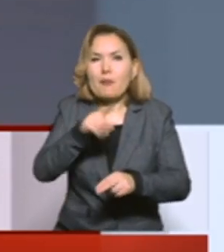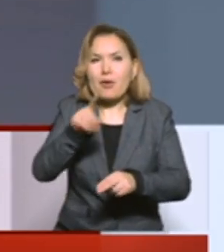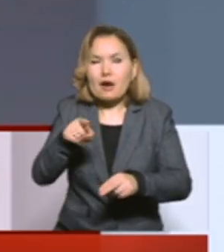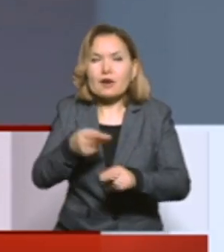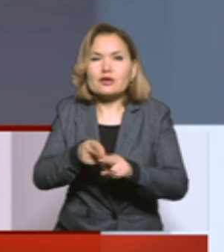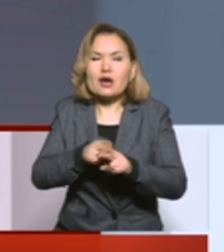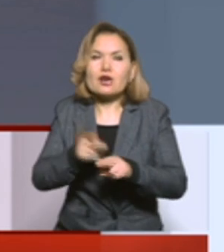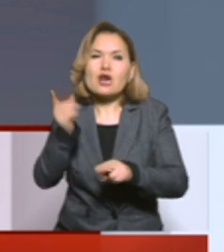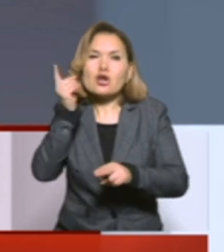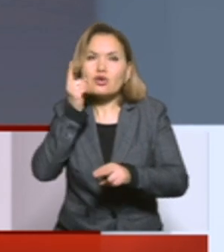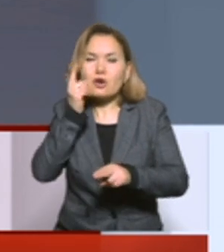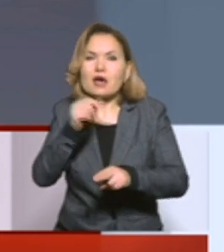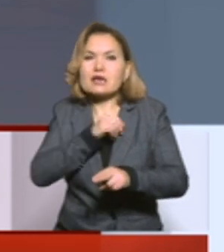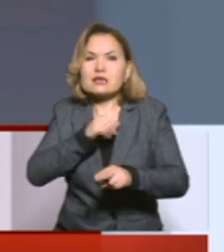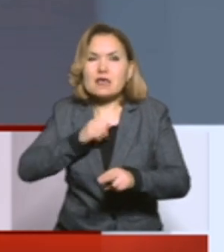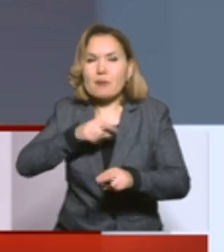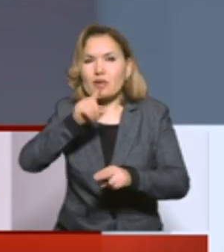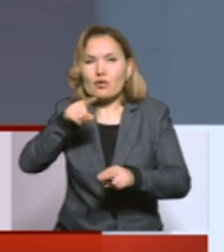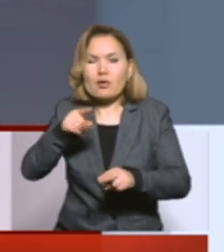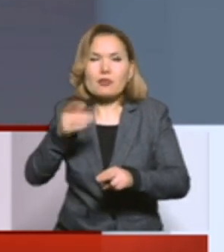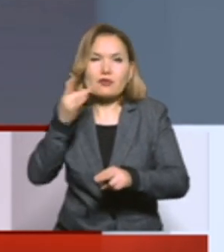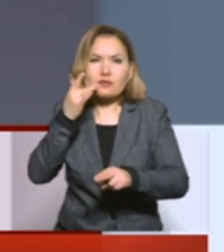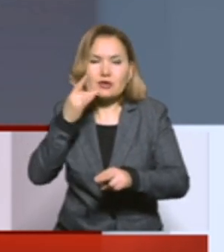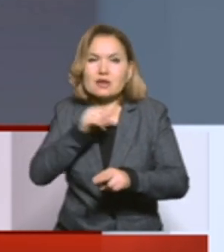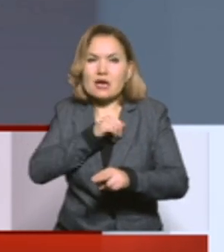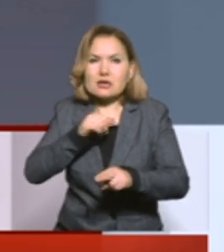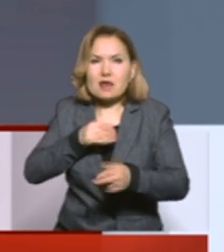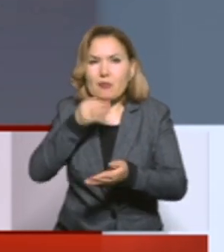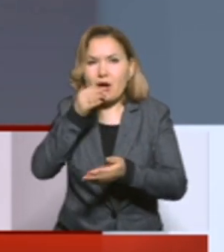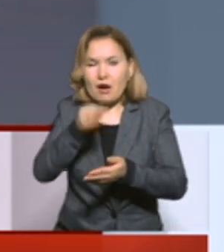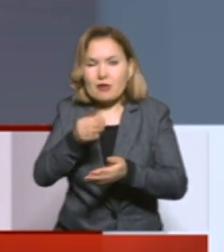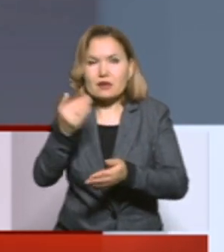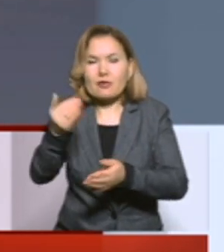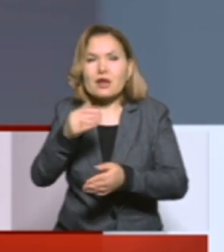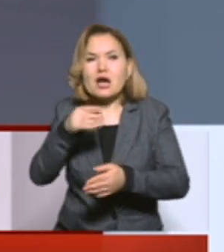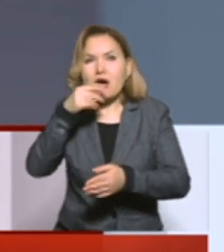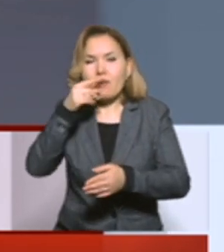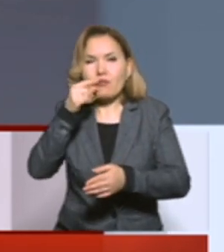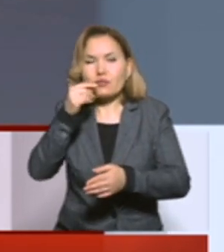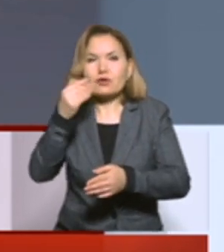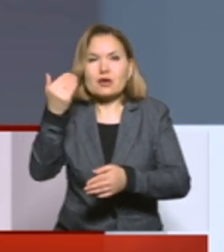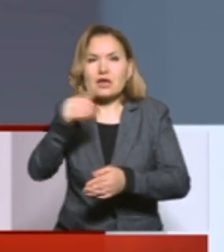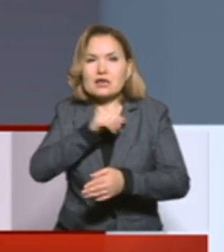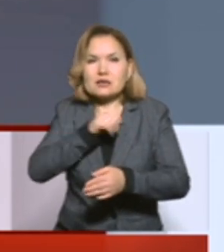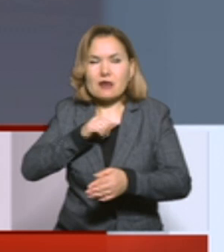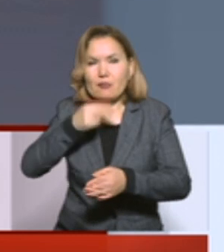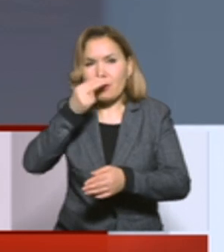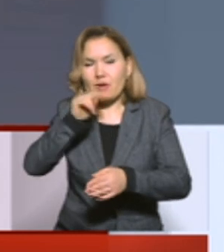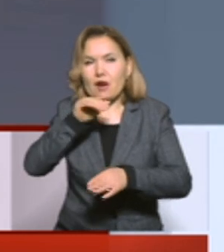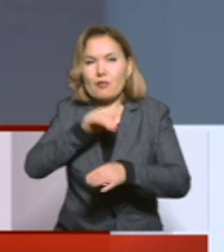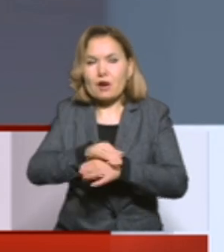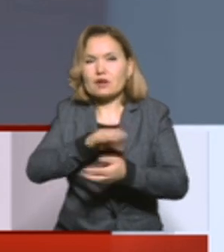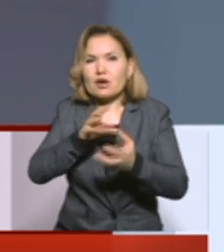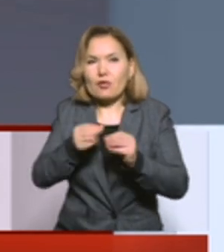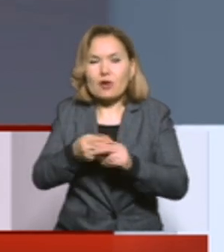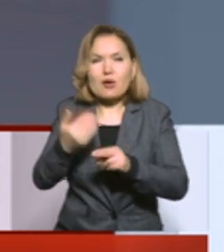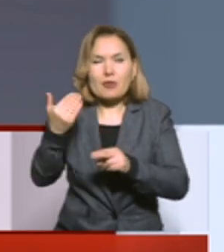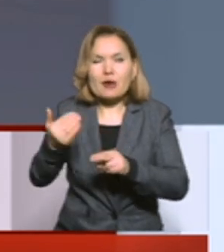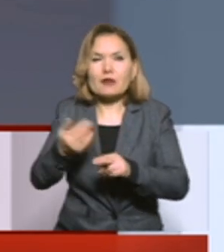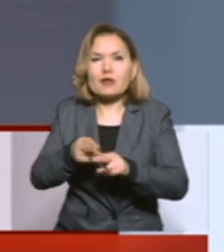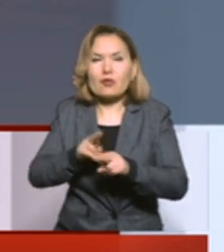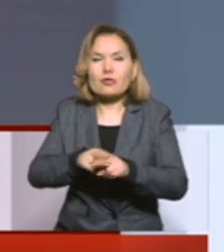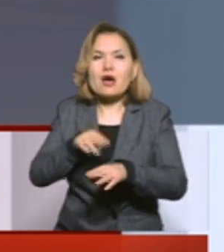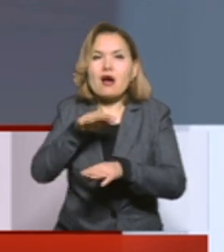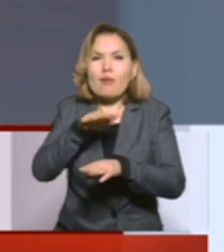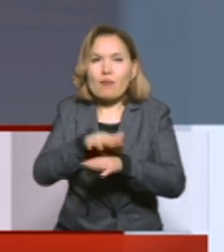операция клиенттің нөміріне жіберіліп, SMS кодтармен расталған деп есептейміз. Біз алаяқтар жасаған операцияларды даулауға тырысамыз, бірақ олар